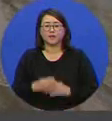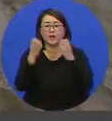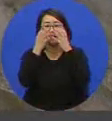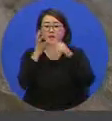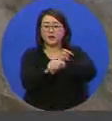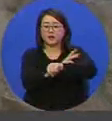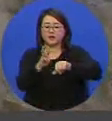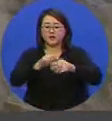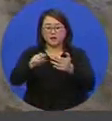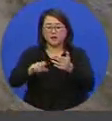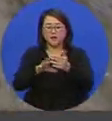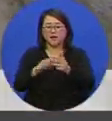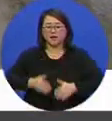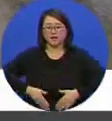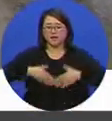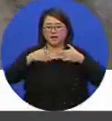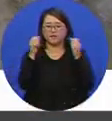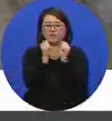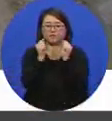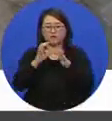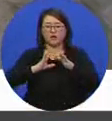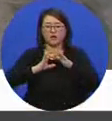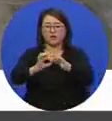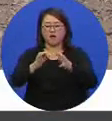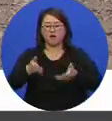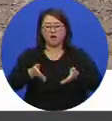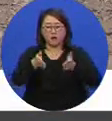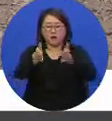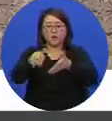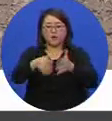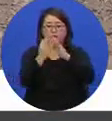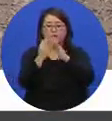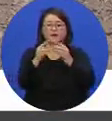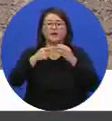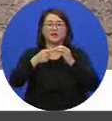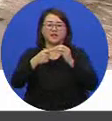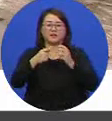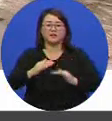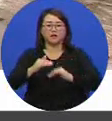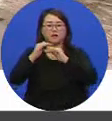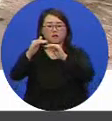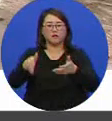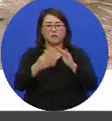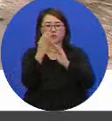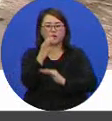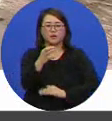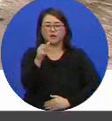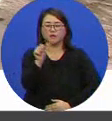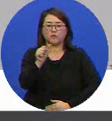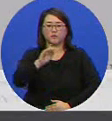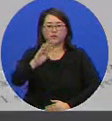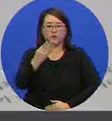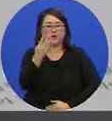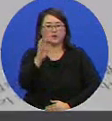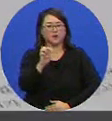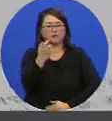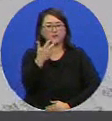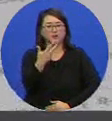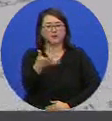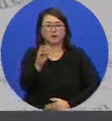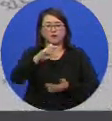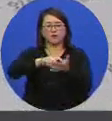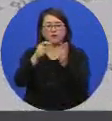새만금 내부를 남북으로 잇는 도로공사가 곧 시작됩니다. 1단계 공사비만 5,440억 원에 이릅니다. 이